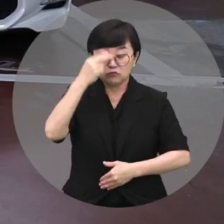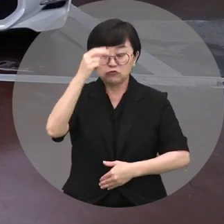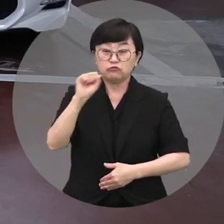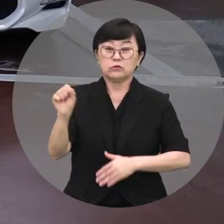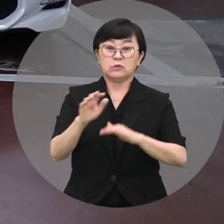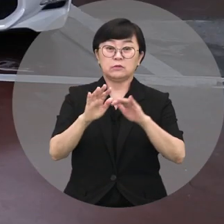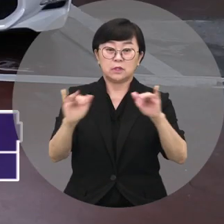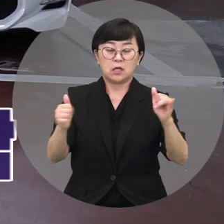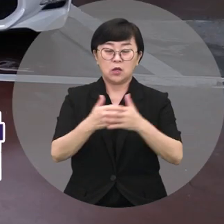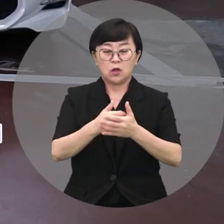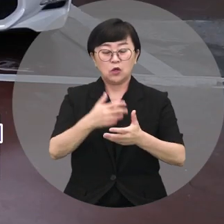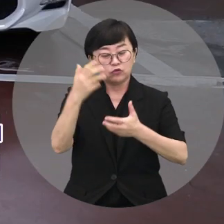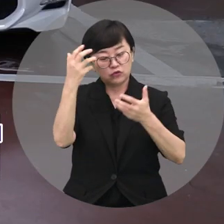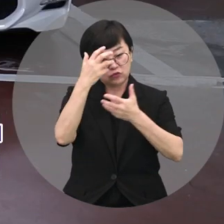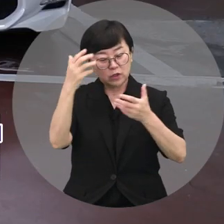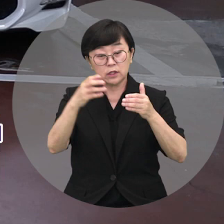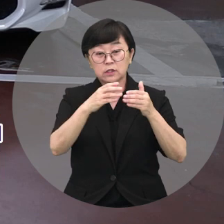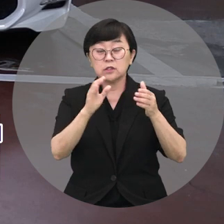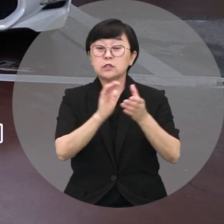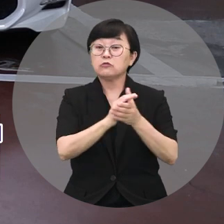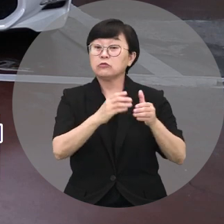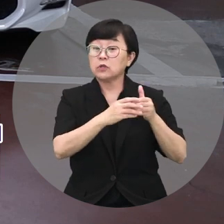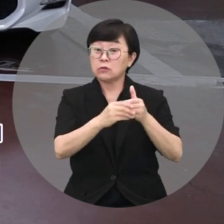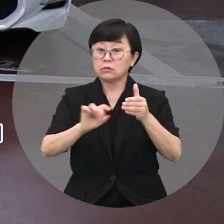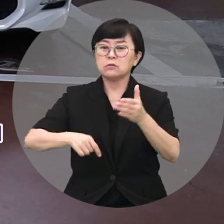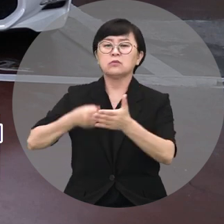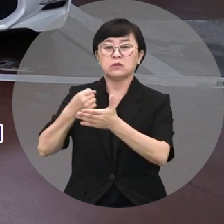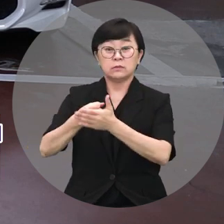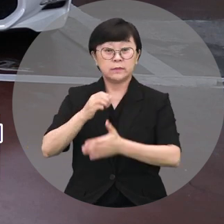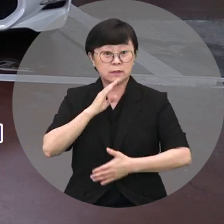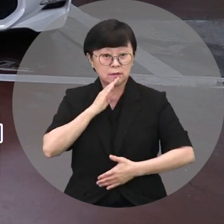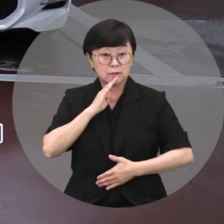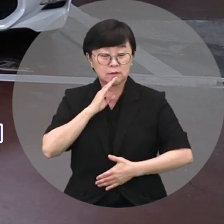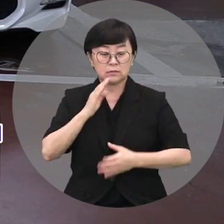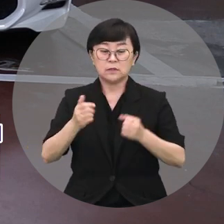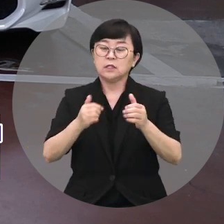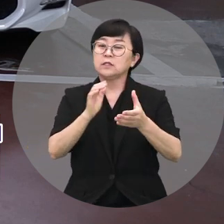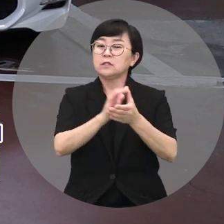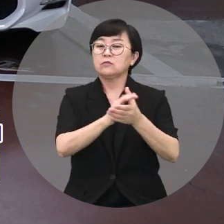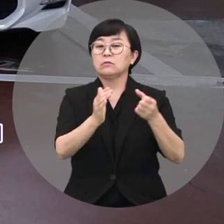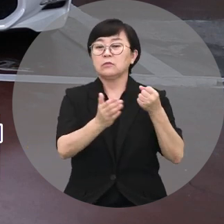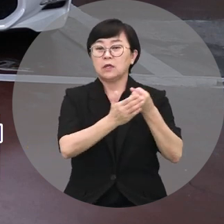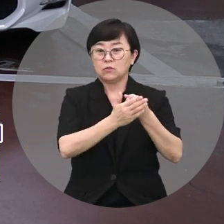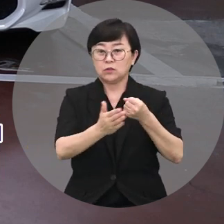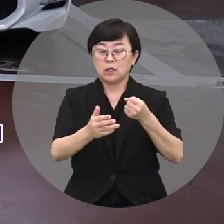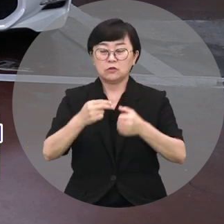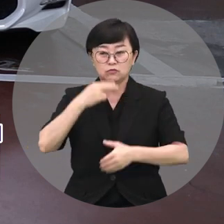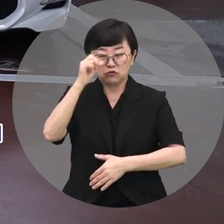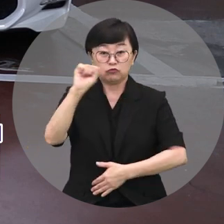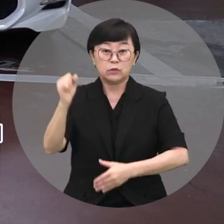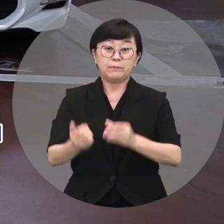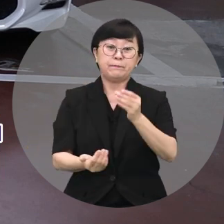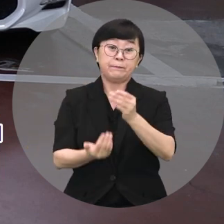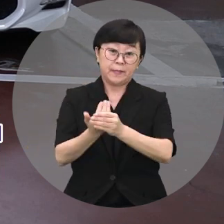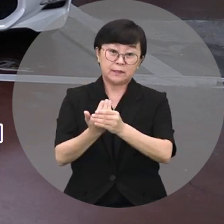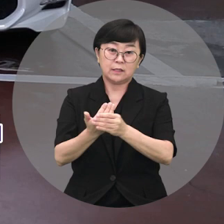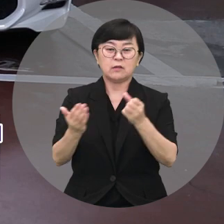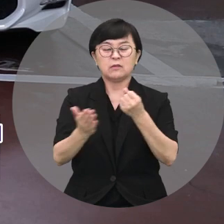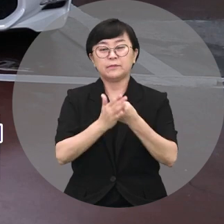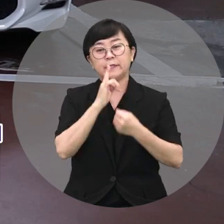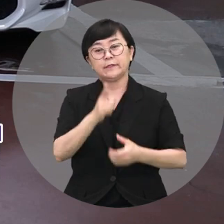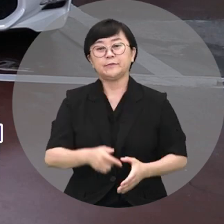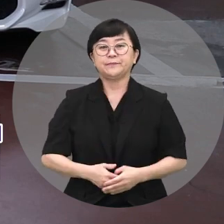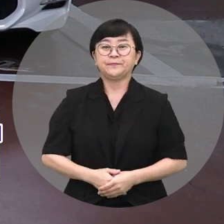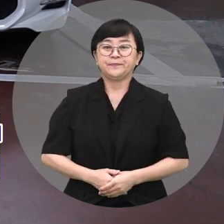음주운전자는 만취한 친구를 데려다 주려는 결정을 스스로 했으면서 마치 친구 때문에 음주운전이 발생했다고 탓하고